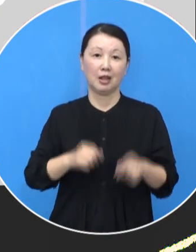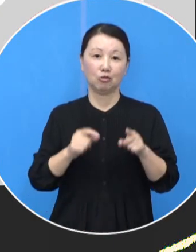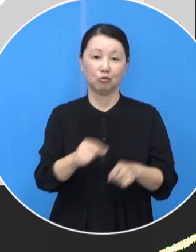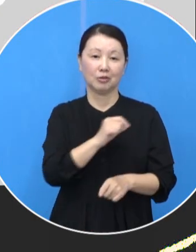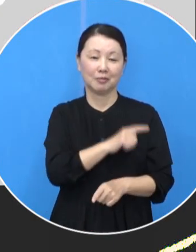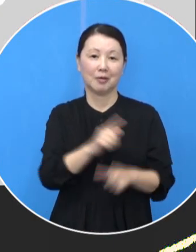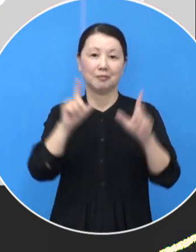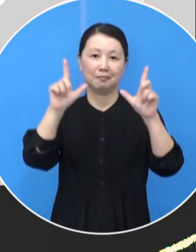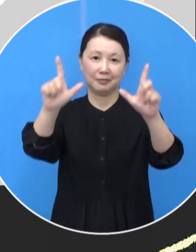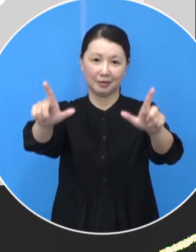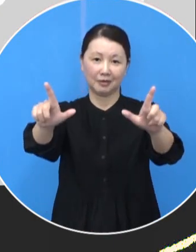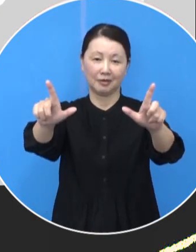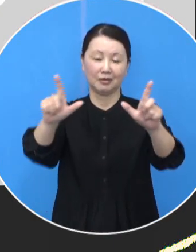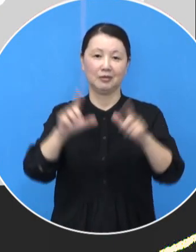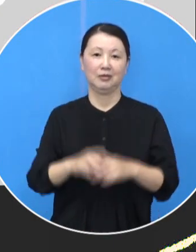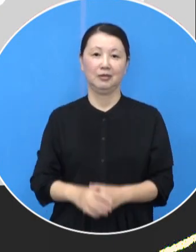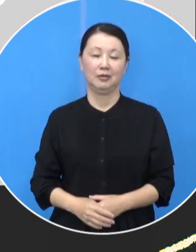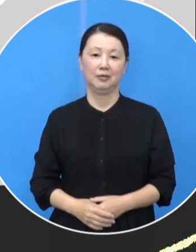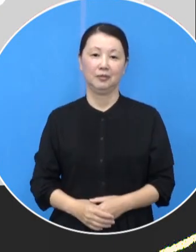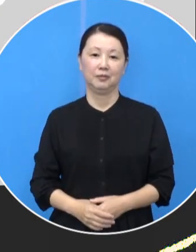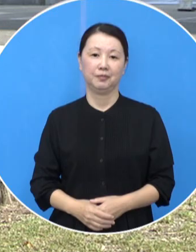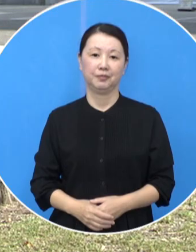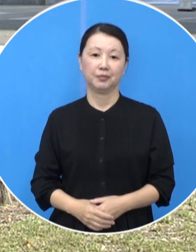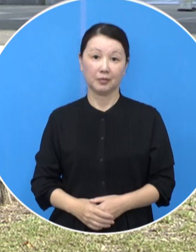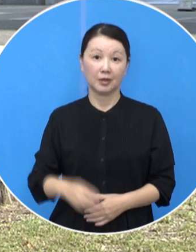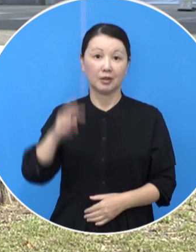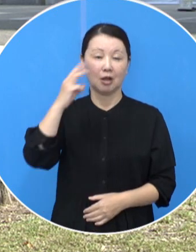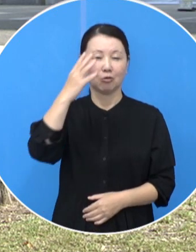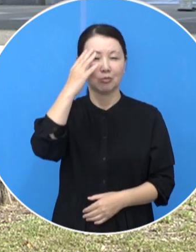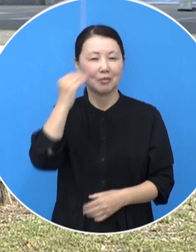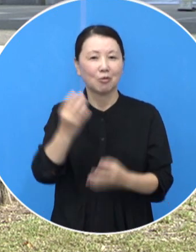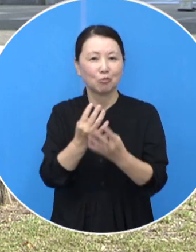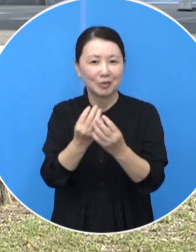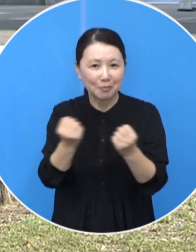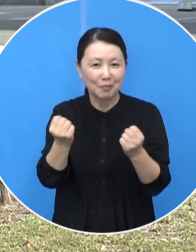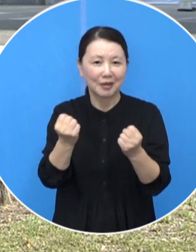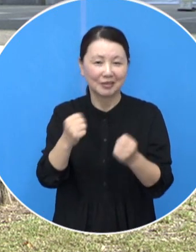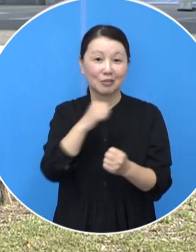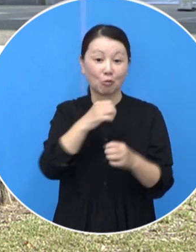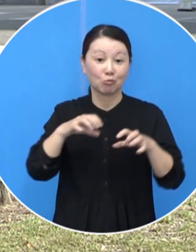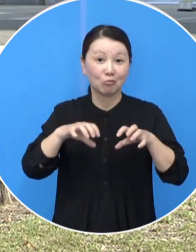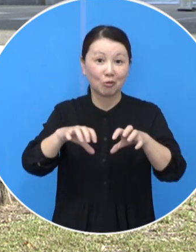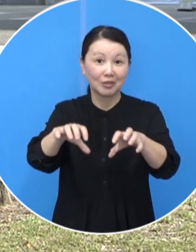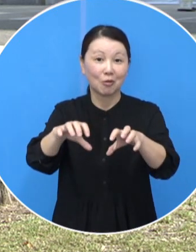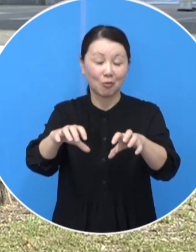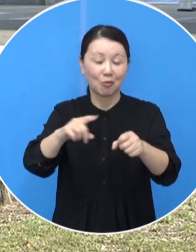前原龍二の前向き宣言。前向き宣言。 鹿児島の魅力がいっぱいの焼